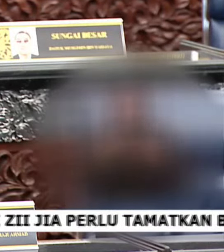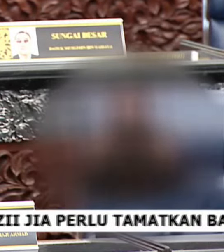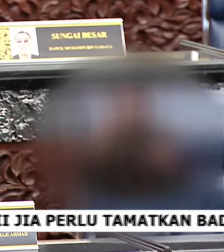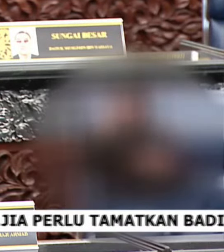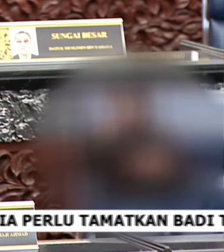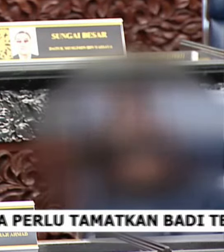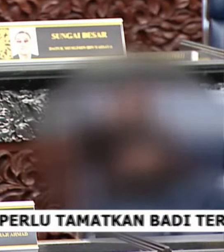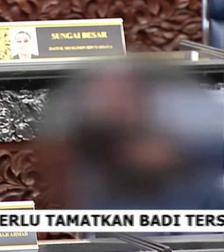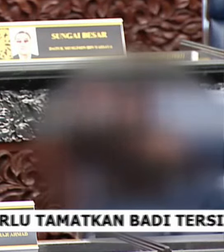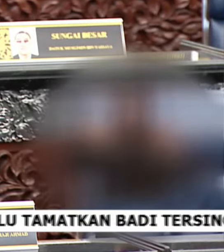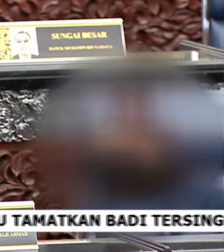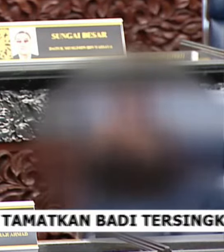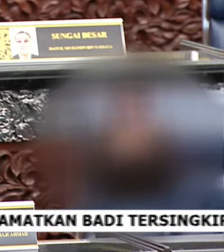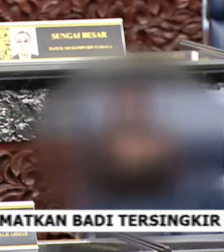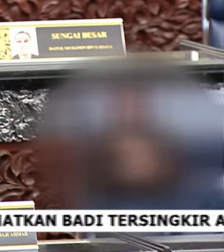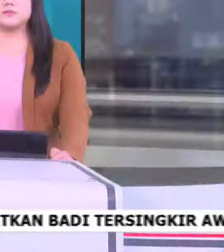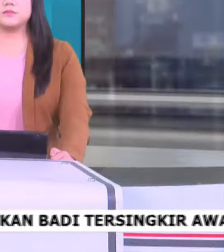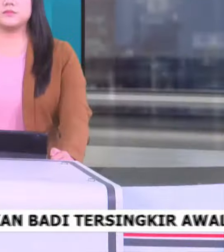这项讨论旨在简化一些具体的规范，以便阿拉一词的使用最终能够拍板定案。